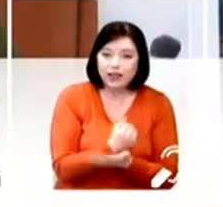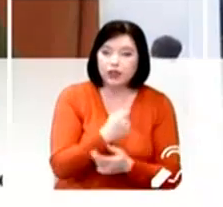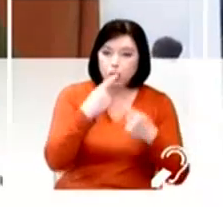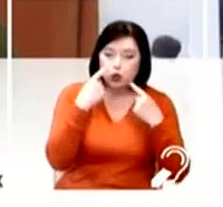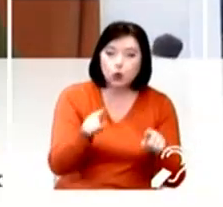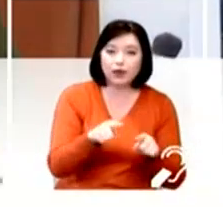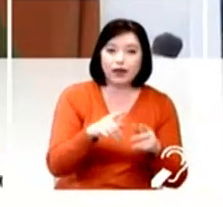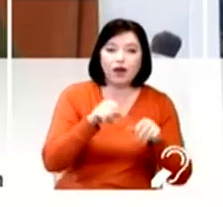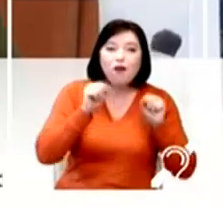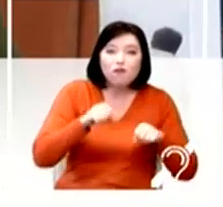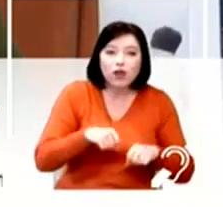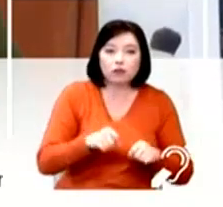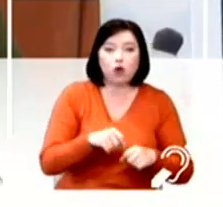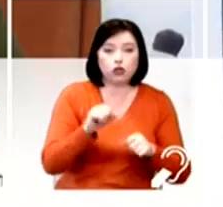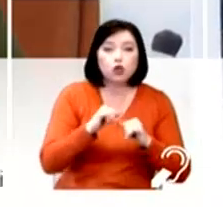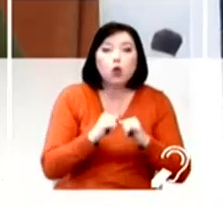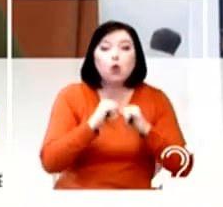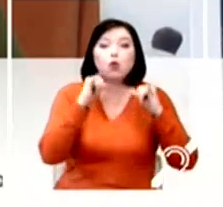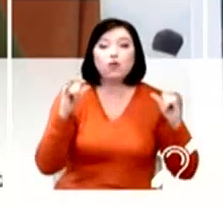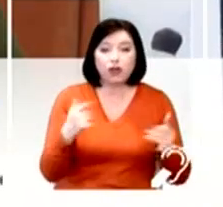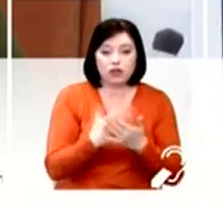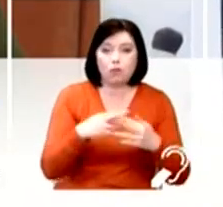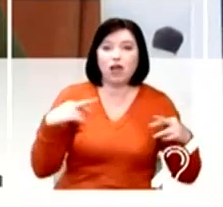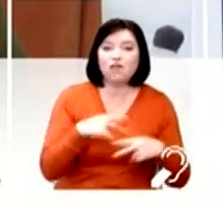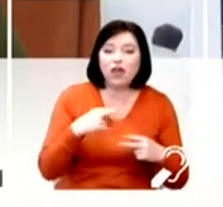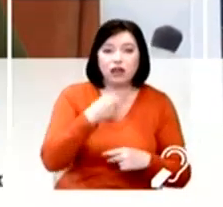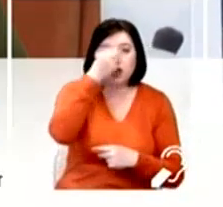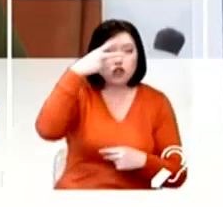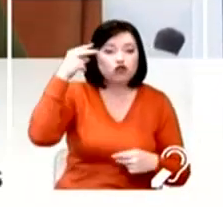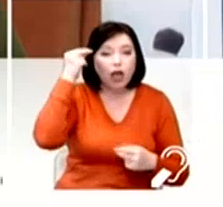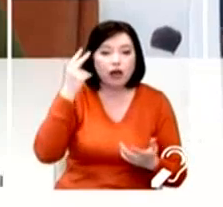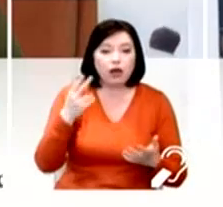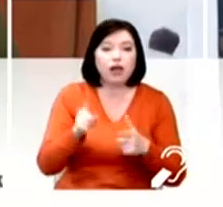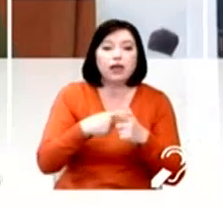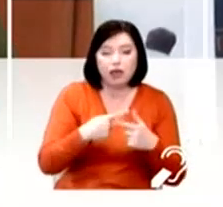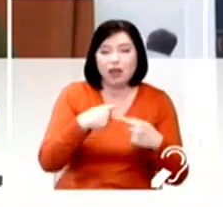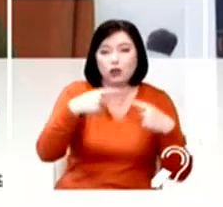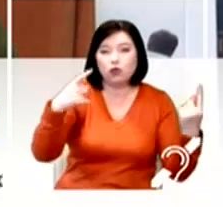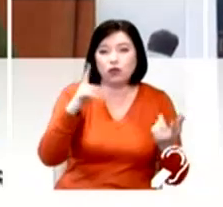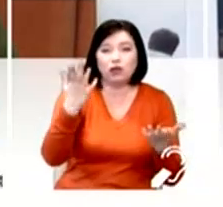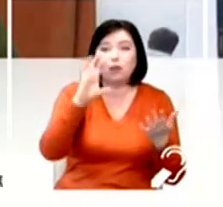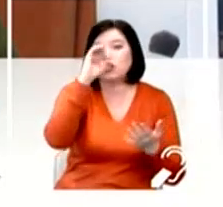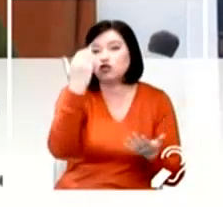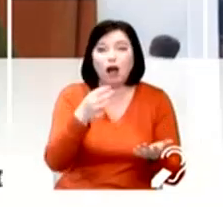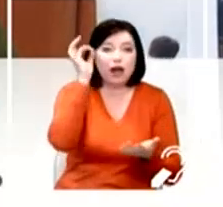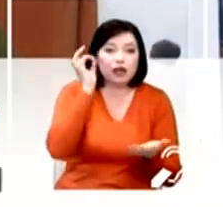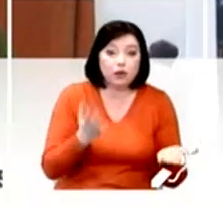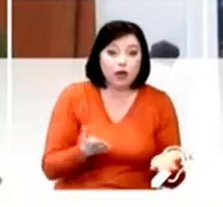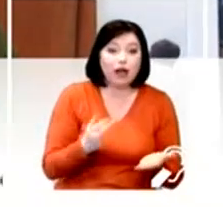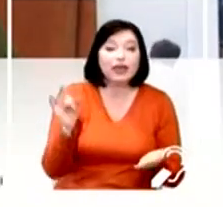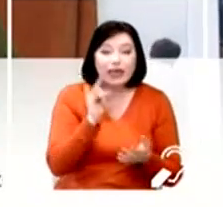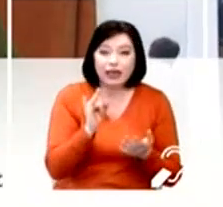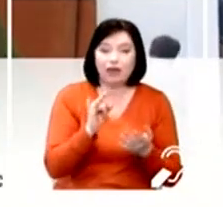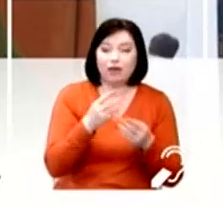și alte piețe, fie că vorbim de Ungaria, Cehia sau alte țări, Statele Unite ori Germania, și să